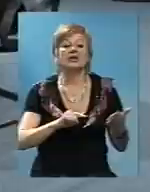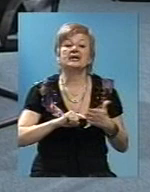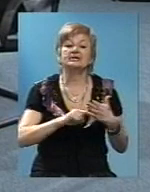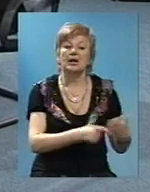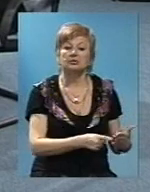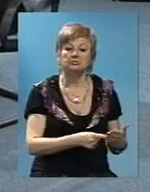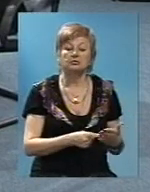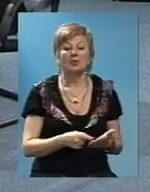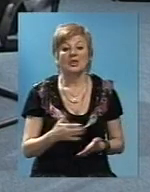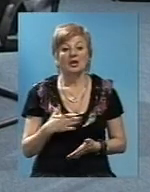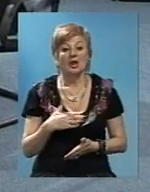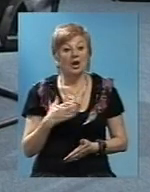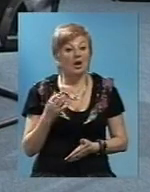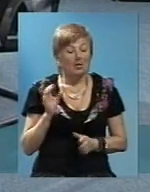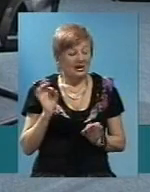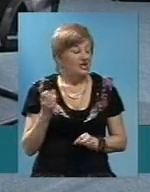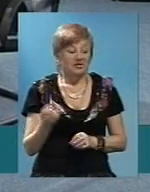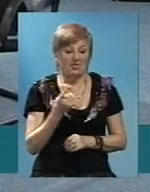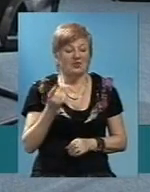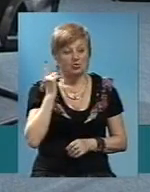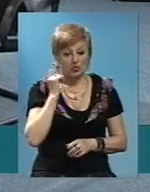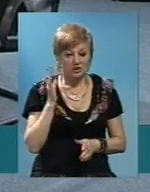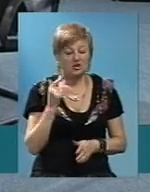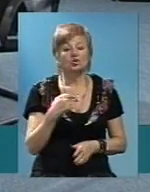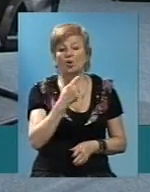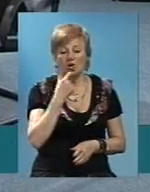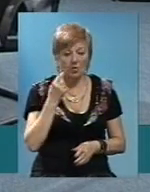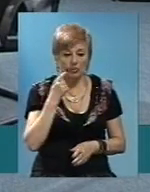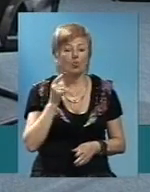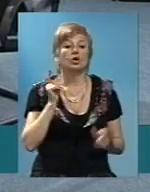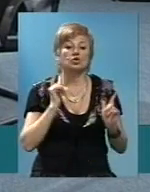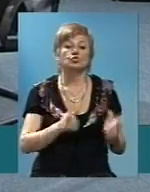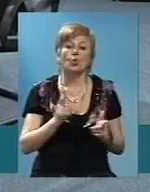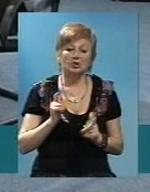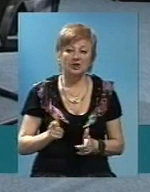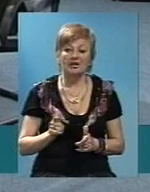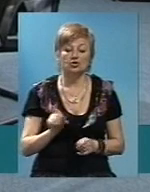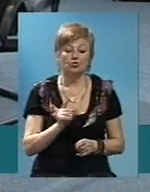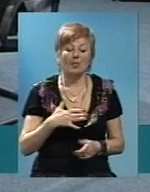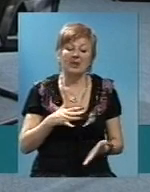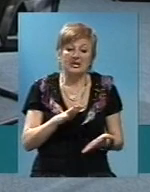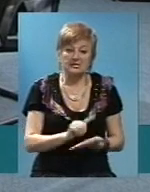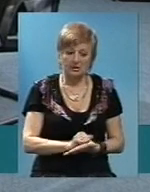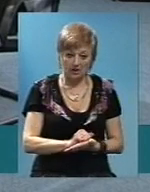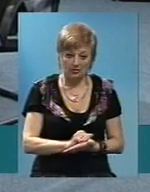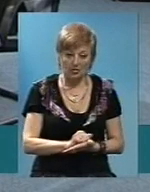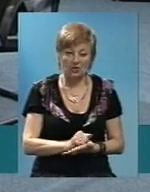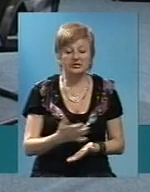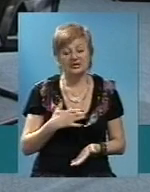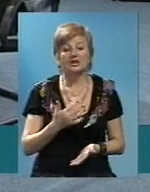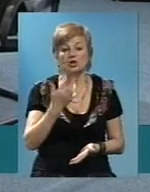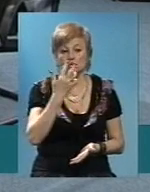їх сьогодні перший раз почув, але я багато в чому абсолютно згоден. І фактично те, що ми займаємося, наприклад, та ж